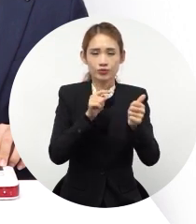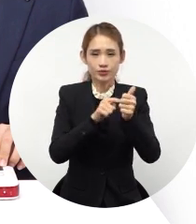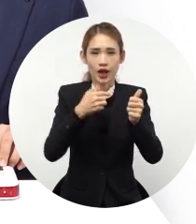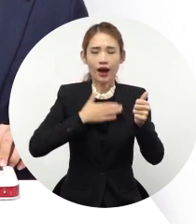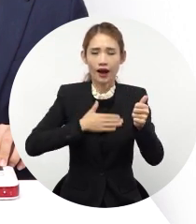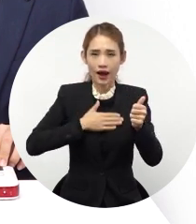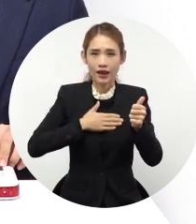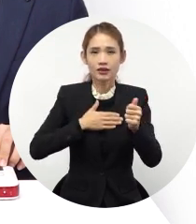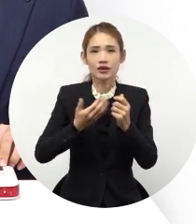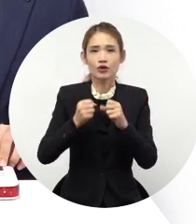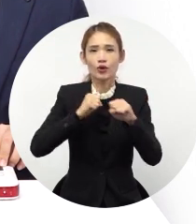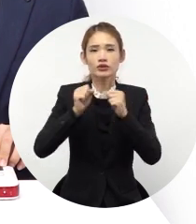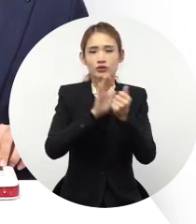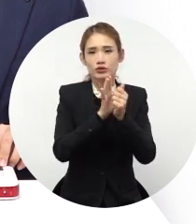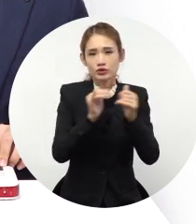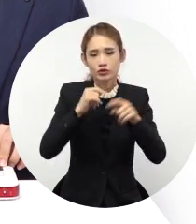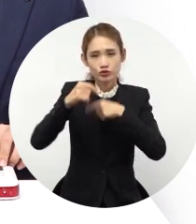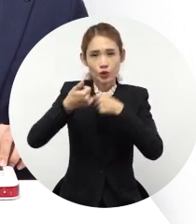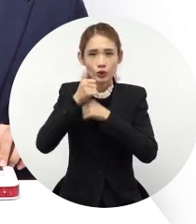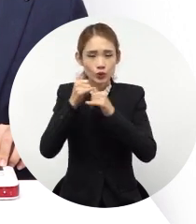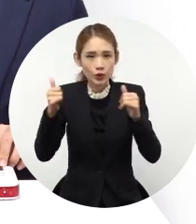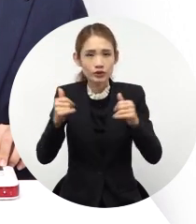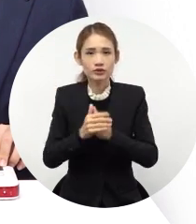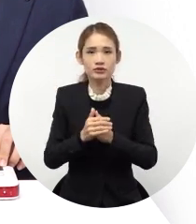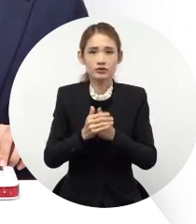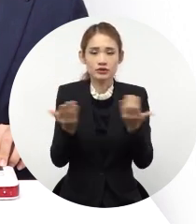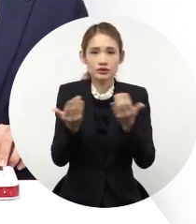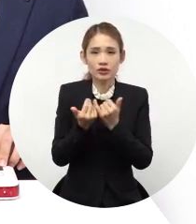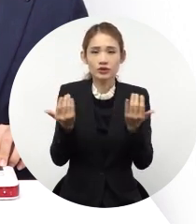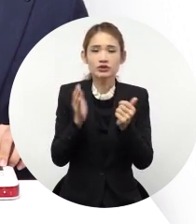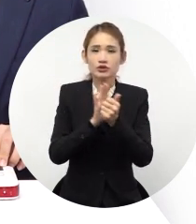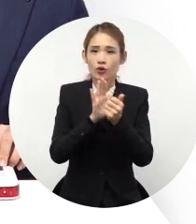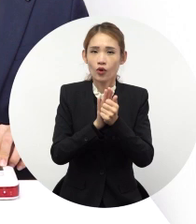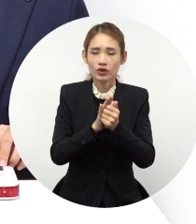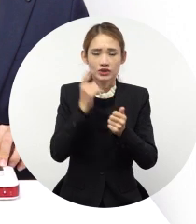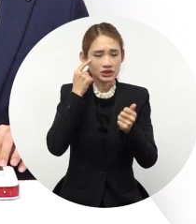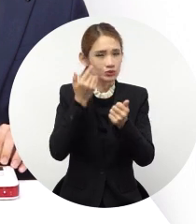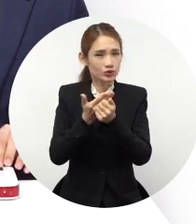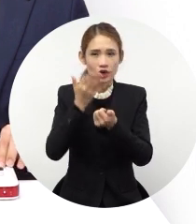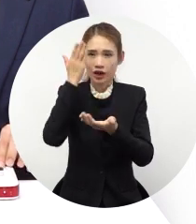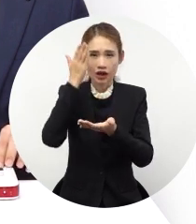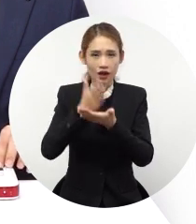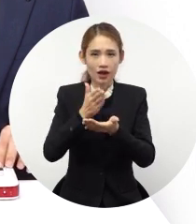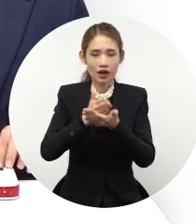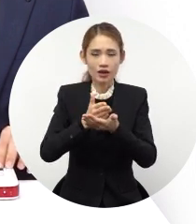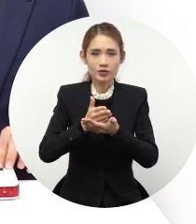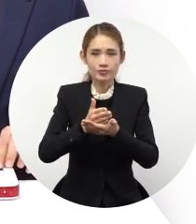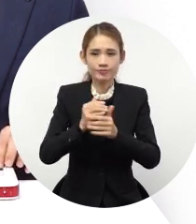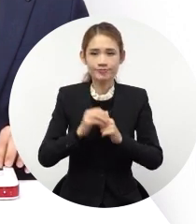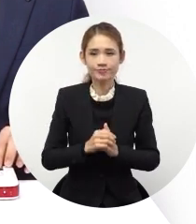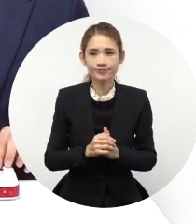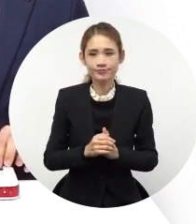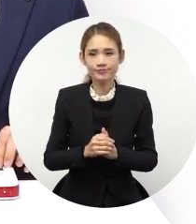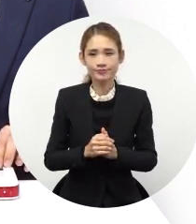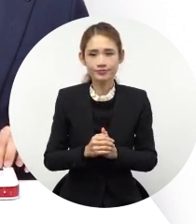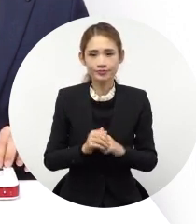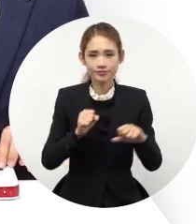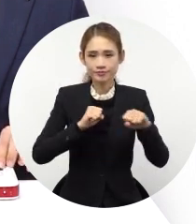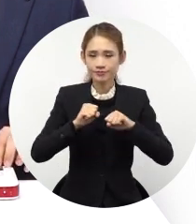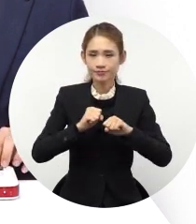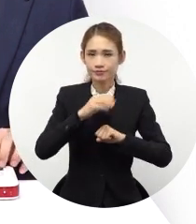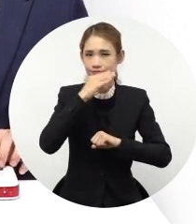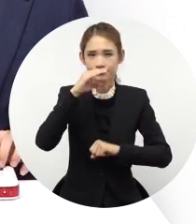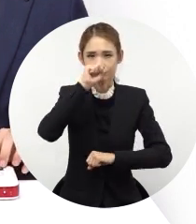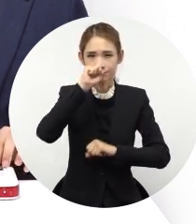알기 때문에 활동지원사, 또 수어통역사, 근로지원인에게 질문하는 것은 좀 아무래도 그